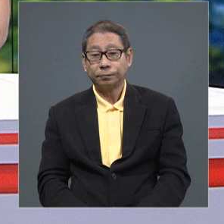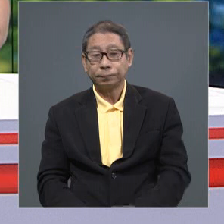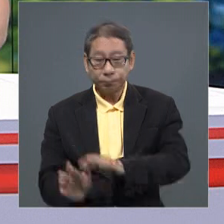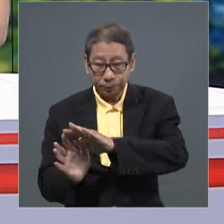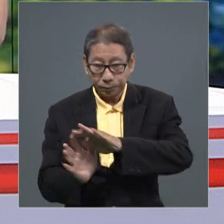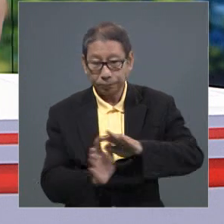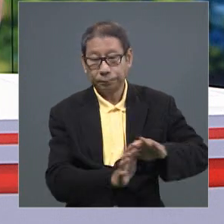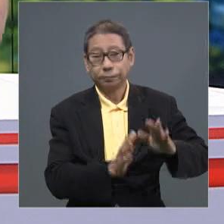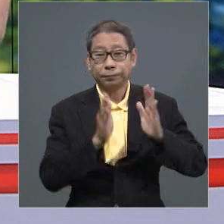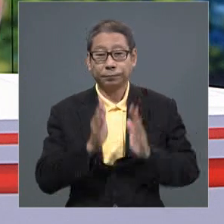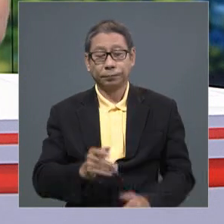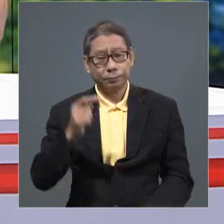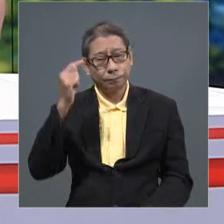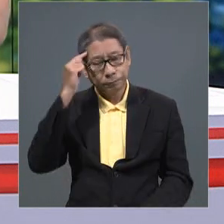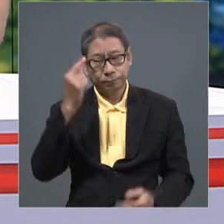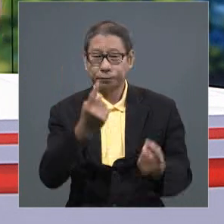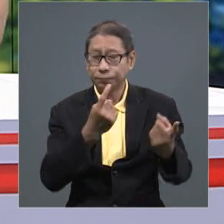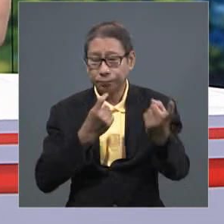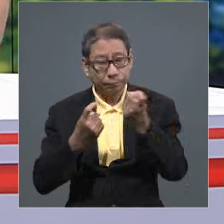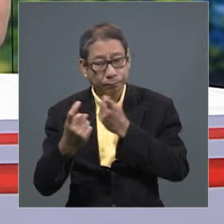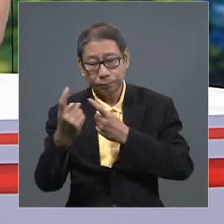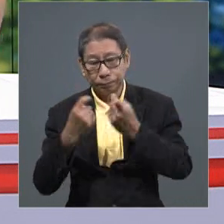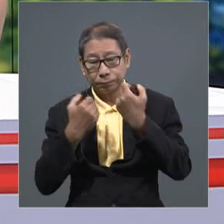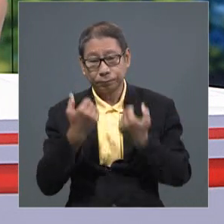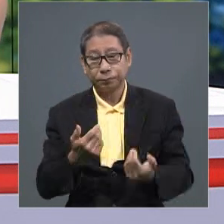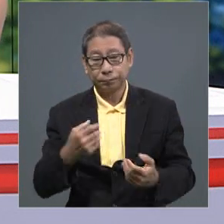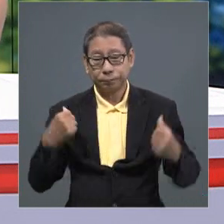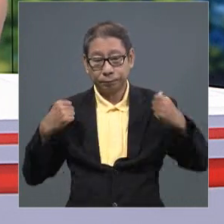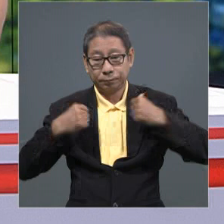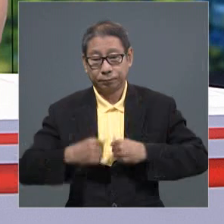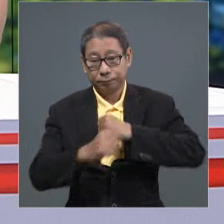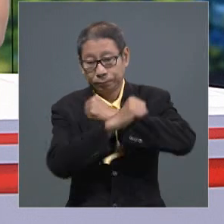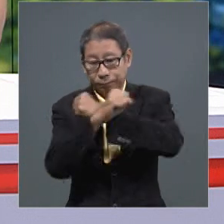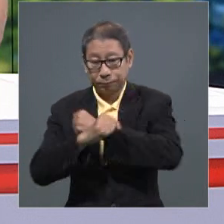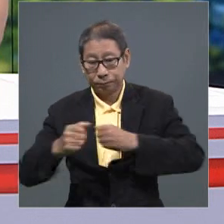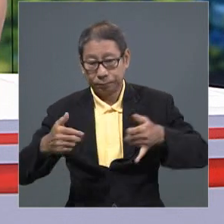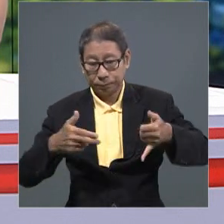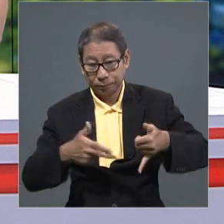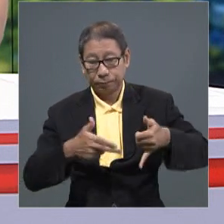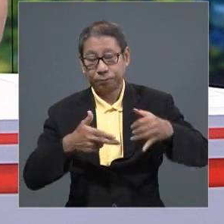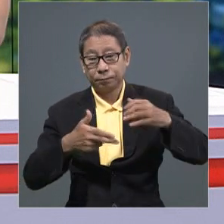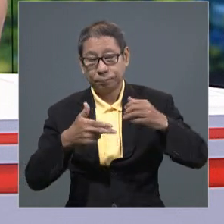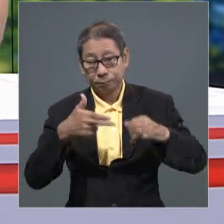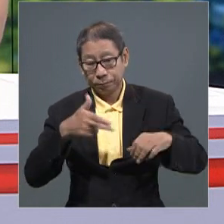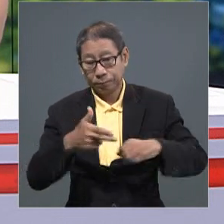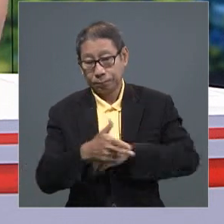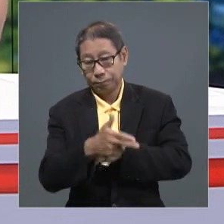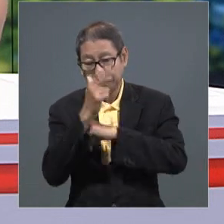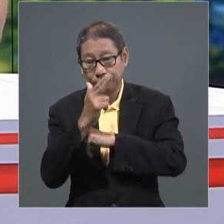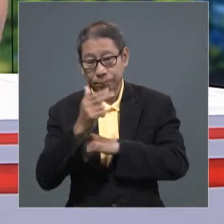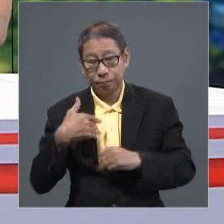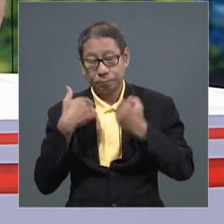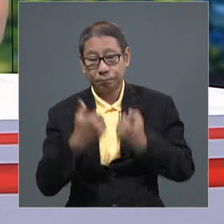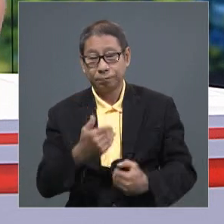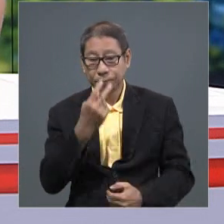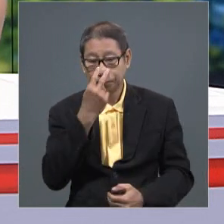หนึ่งประเด็นที่หลายคนก็สงสัยกันพอสมควรทีเดียวนะคะเรื่องของเสื้อเกราะกันกระสุนค่ะเพราะว่ามันมีภาพข่าวในสื่อโซเชียลมีเดียเอ๊ะ